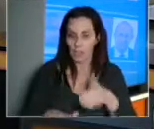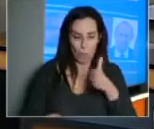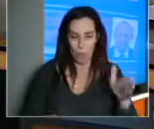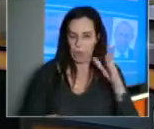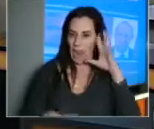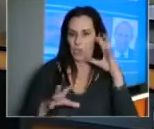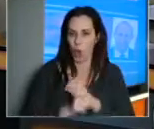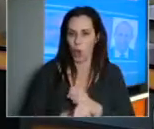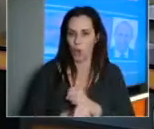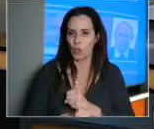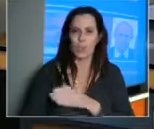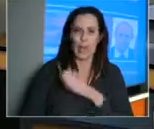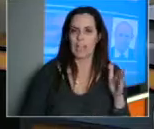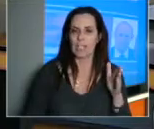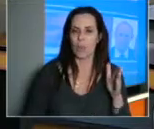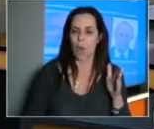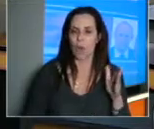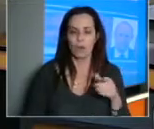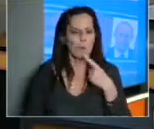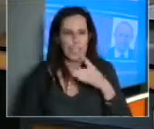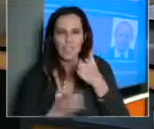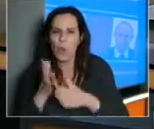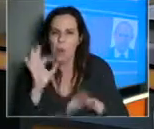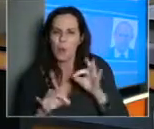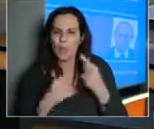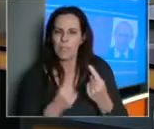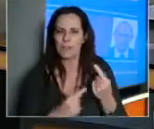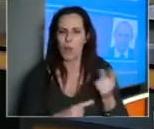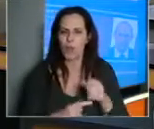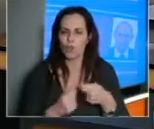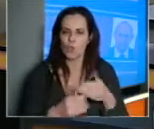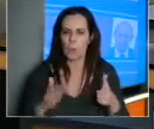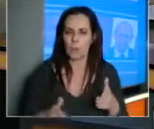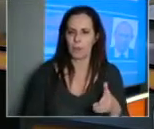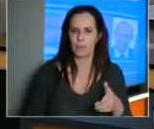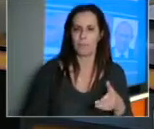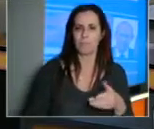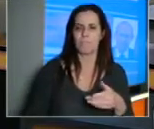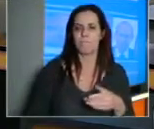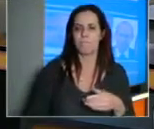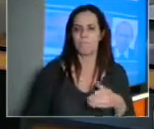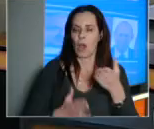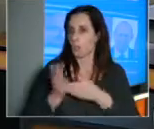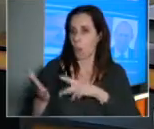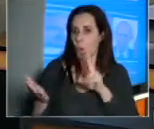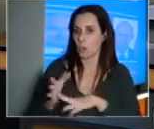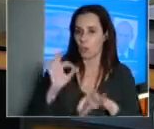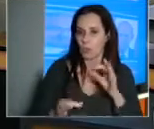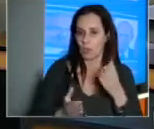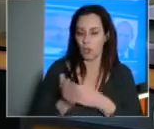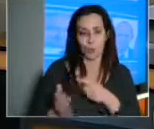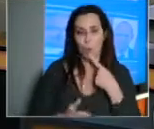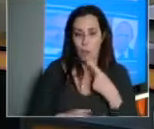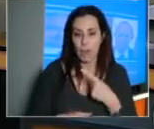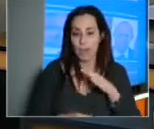זה כי האידיאולוגיה. לא, אבל זה לא קשור לשמאל. הם נותנים פה ניתוח על הבחירות לא, עצמן. אבל לא, אבל הניתוח על הבחירות האלה לא נכון. נכשל. הניתוח הוא לא נכון על הבחירות. הניתוח